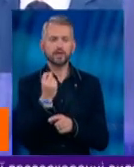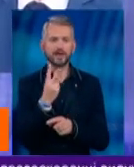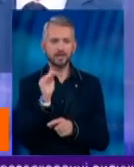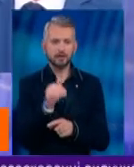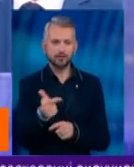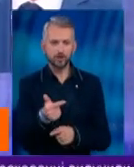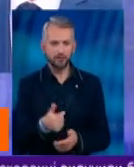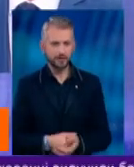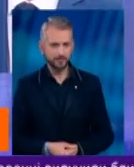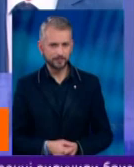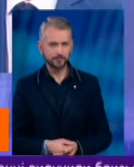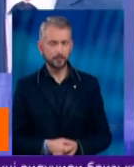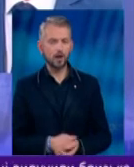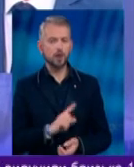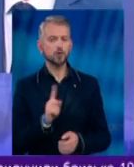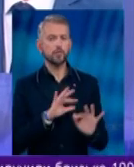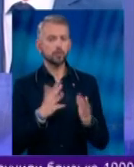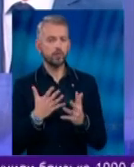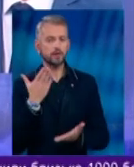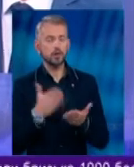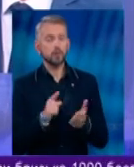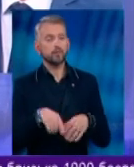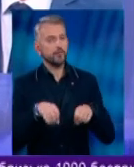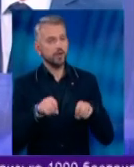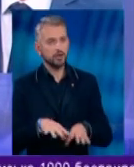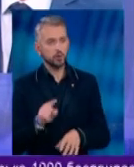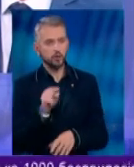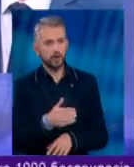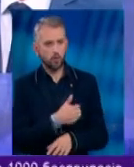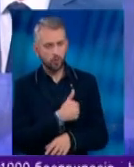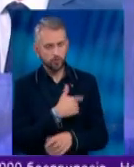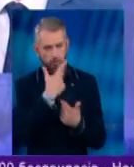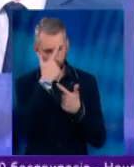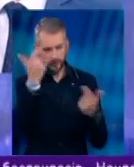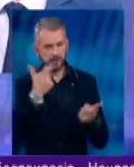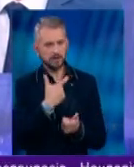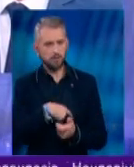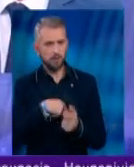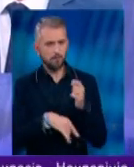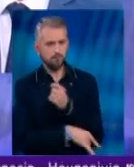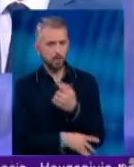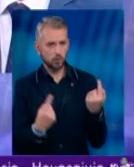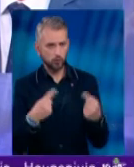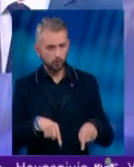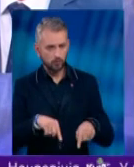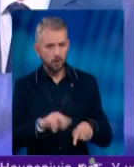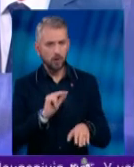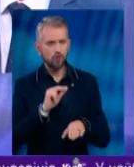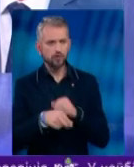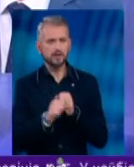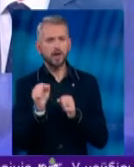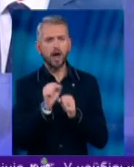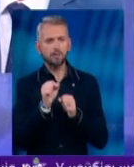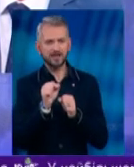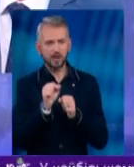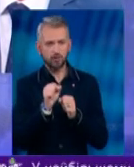Угу. Що відбувається? Якщо ви вирішили, що ви хочете оголосити себе банкрутом, через арбітражного